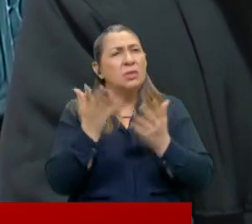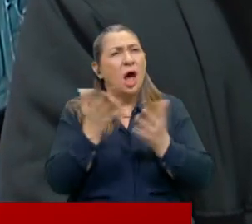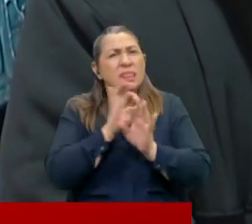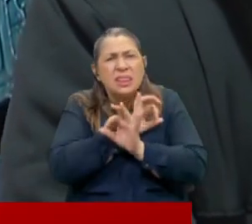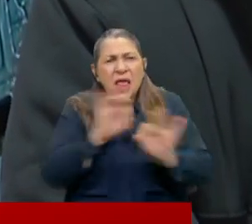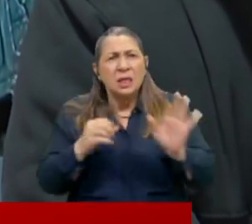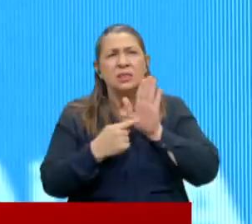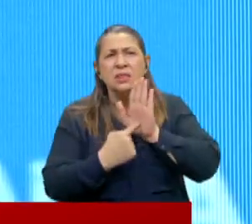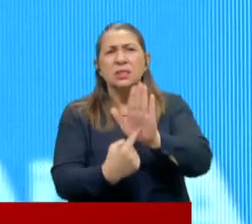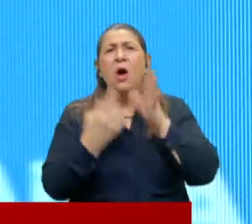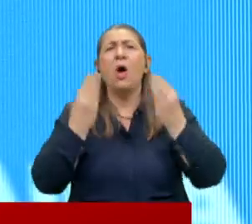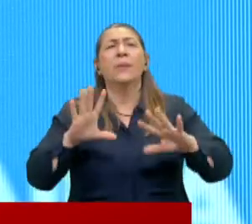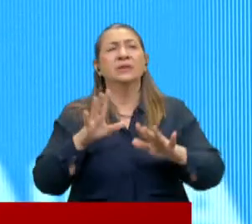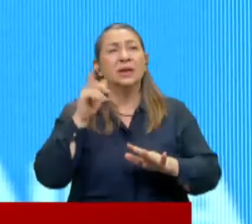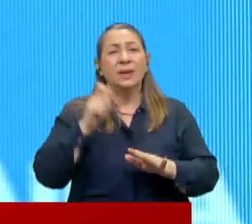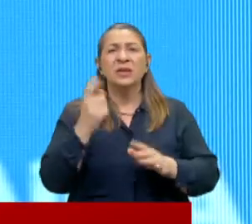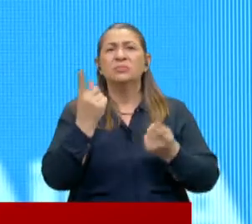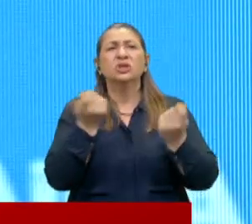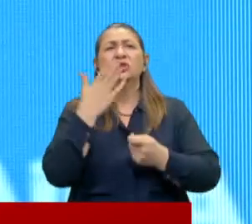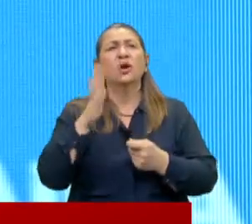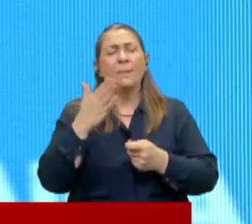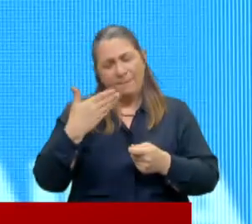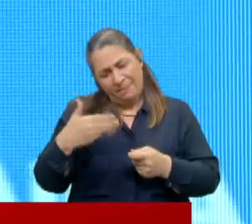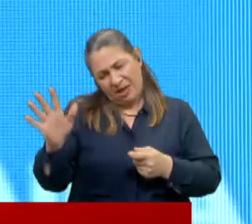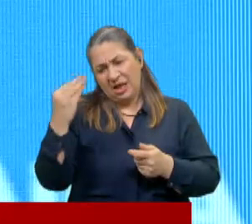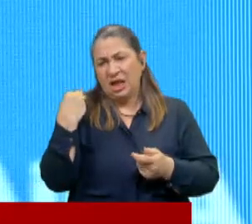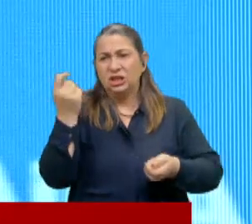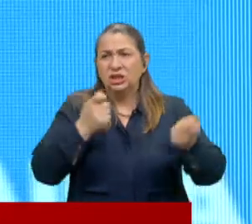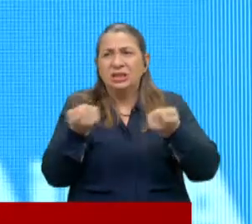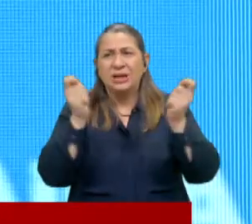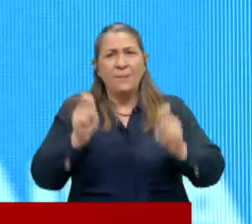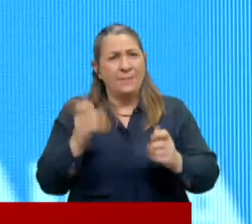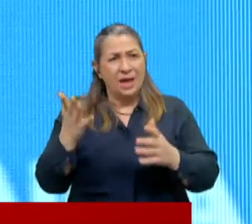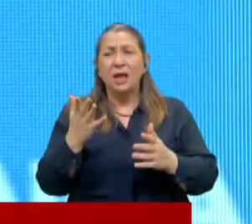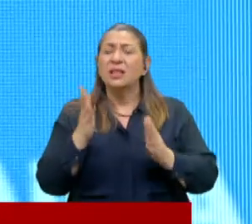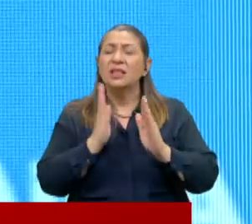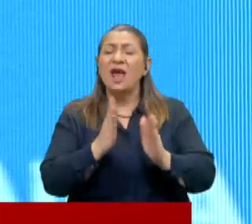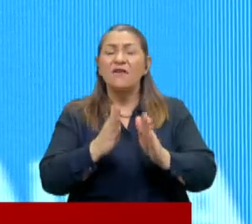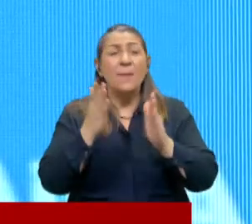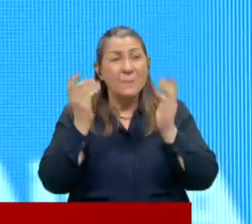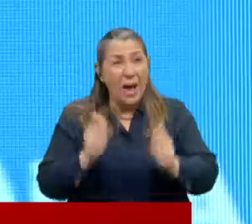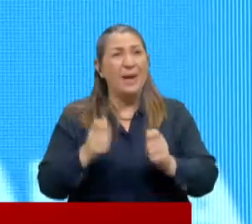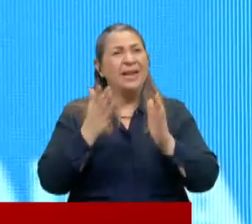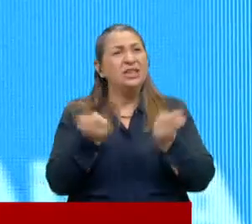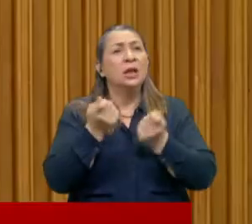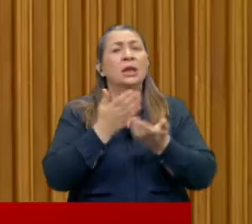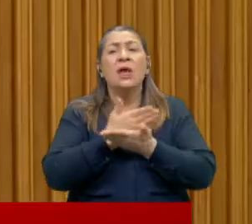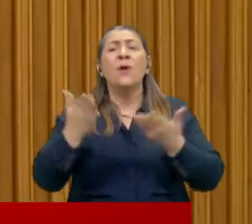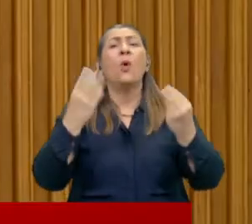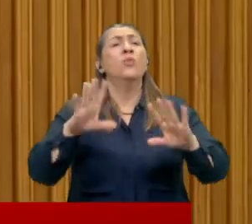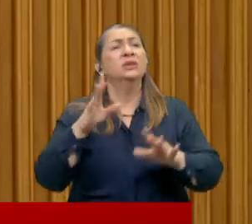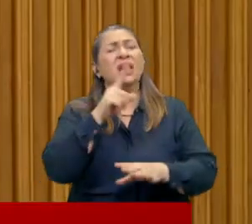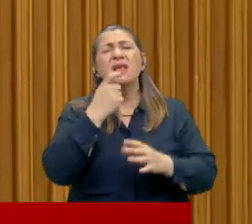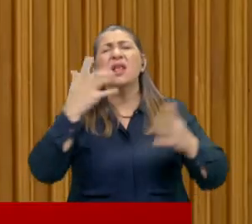somut bir örneği olamaz. Yaptıkları hiçbir iş yok. Bırakın yeni iş yapmayı. Devam eden işleri bile yürütemiyorlar.